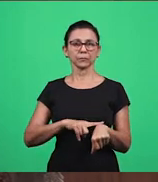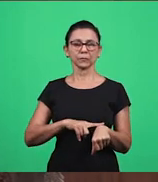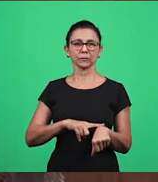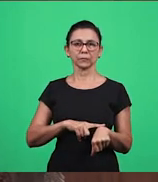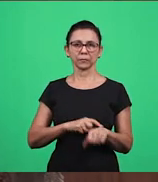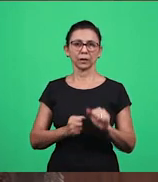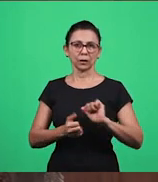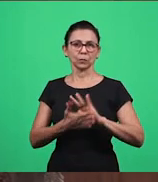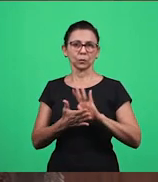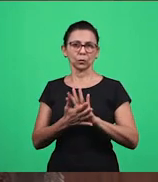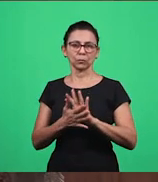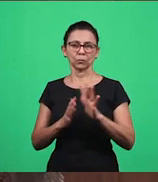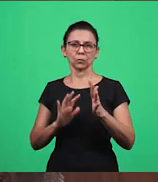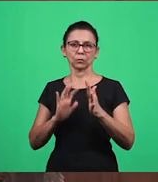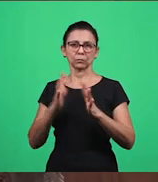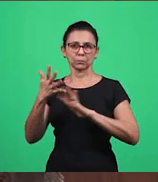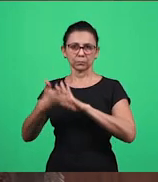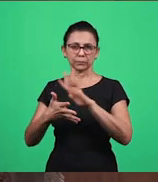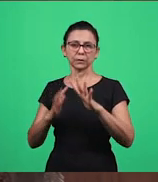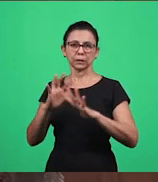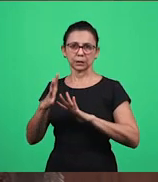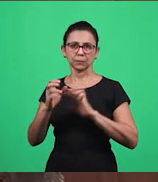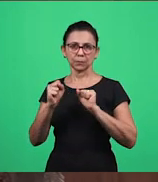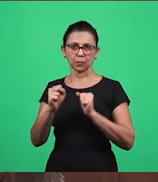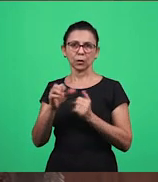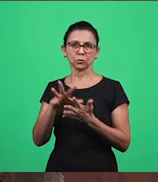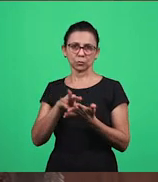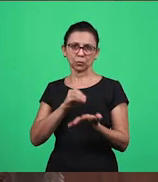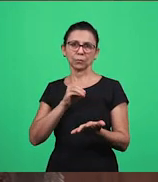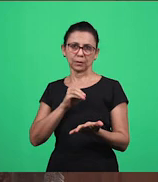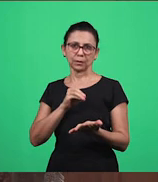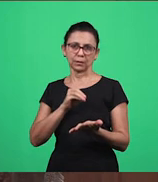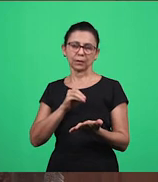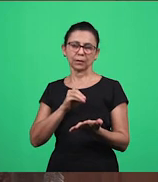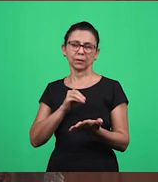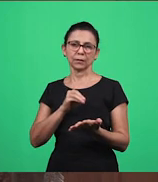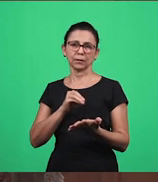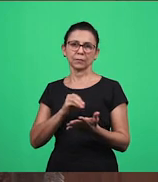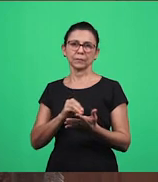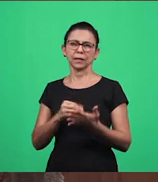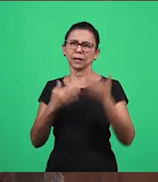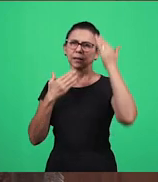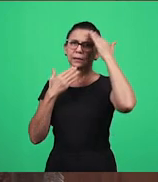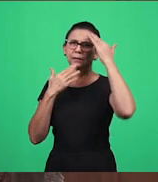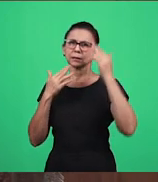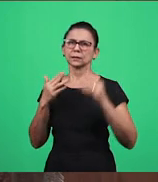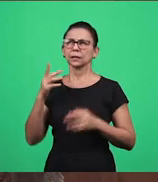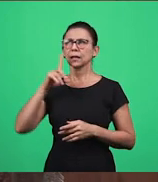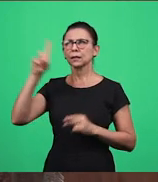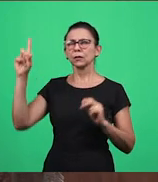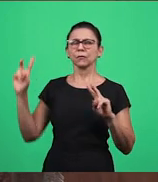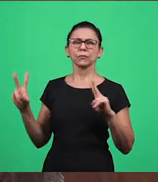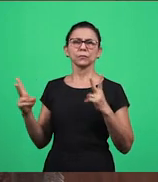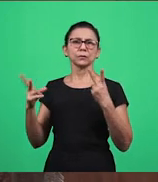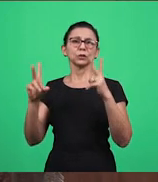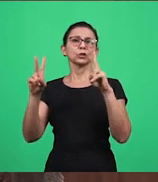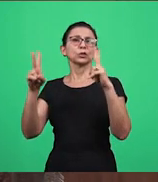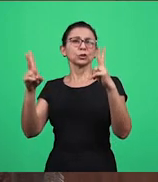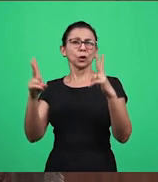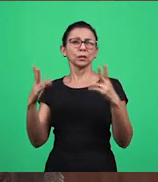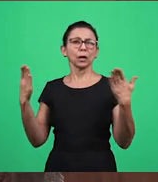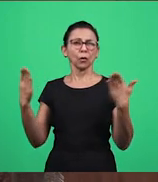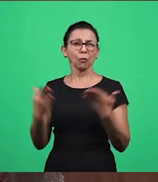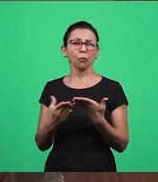Мы сейчас вместе с вами воспоем Господу. Давайте все поучаствуем в прославлении